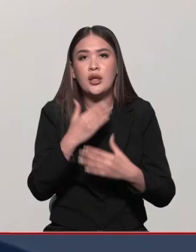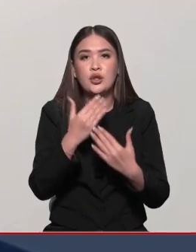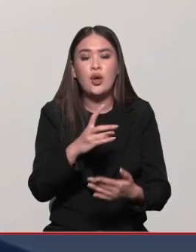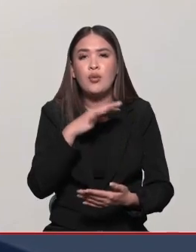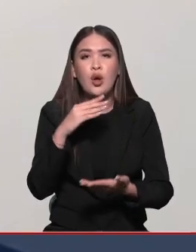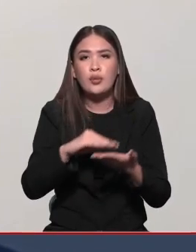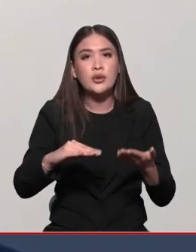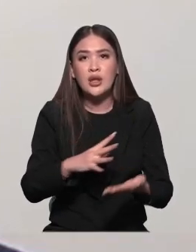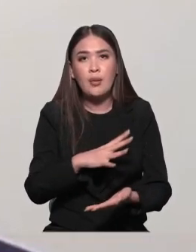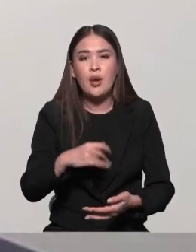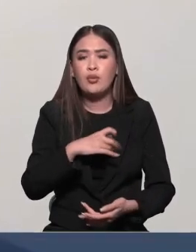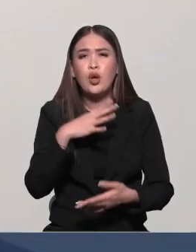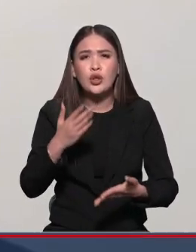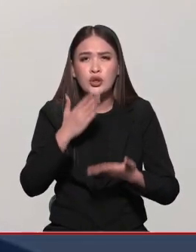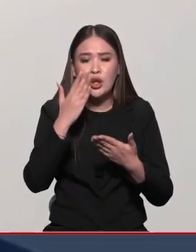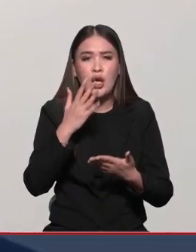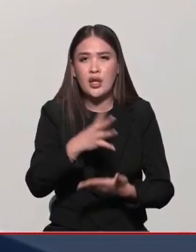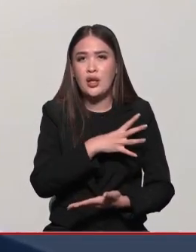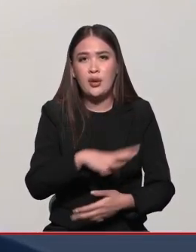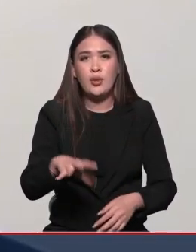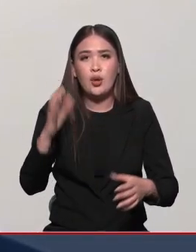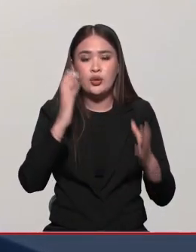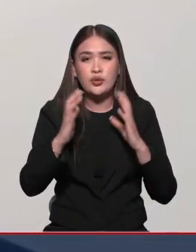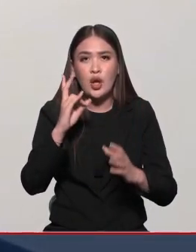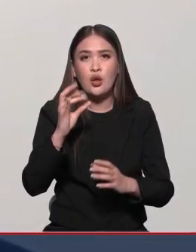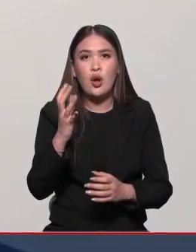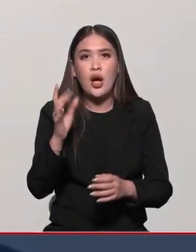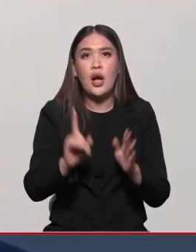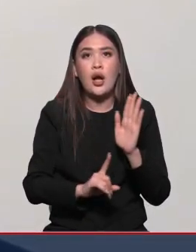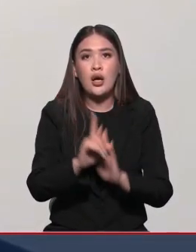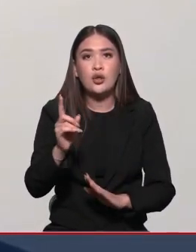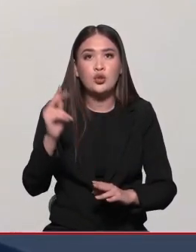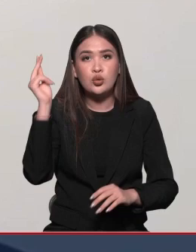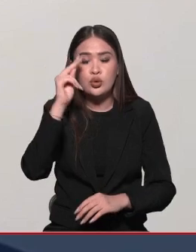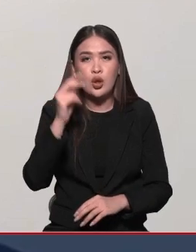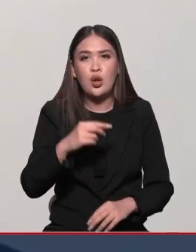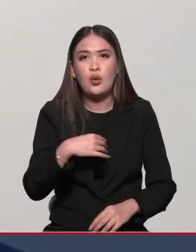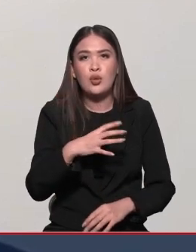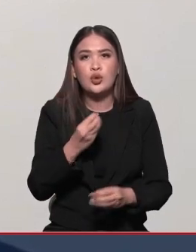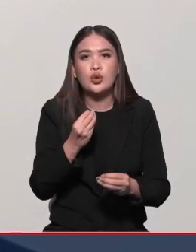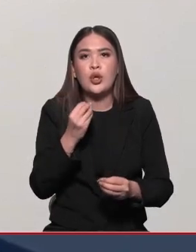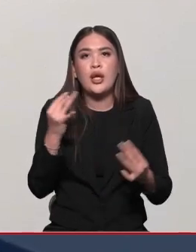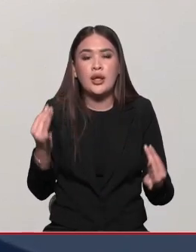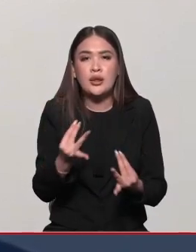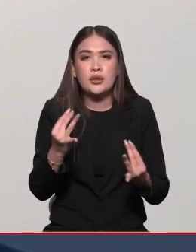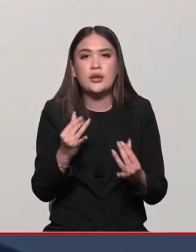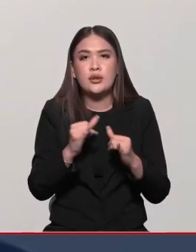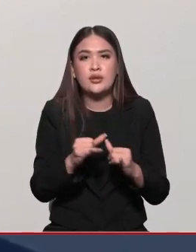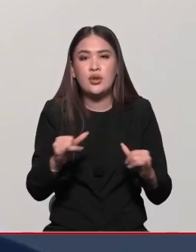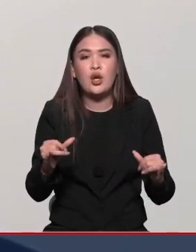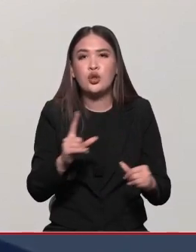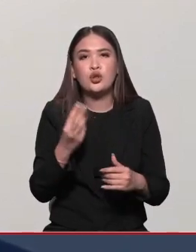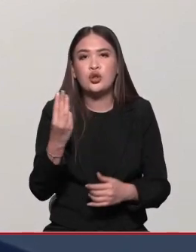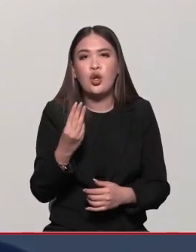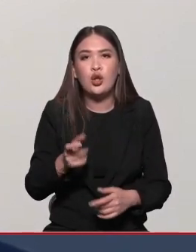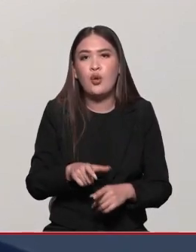писали я немного читал о НМ в Университете но Чем больше я начинал изучать даже будучи подростком тем больше мне казалось что Великий Шёлковый